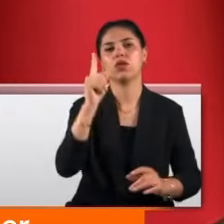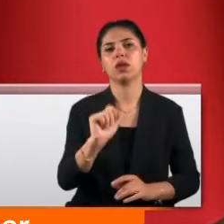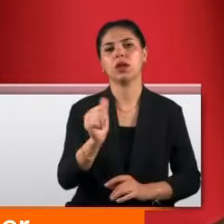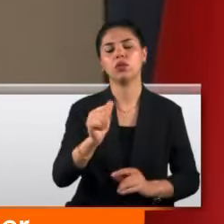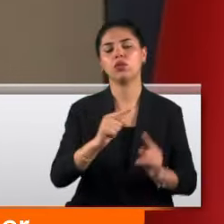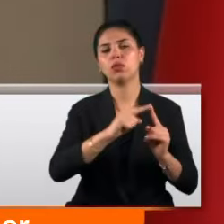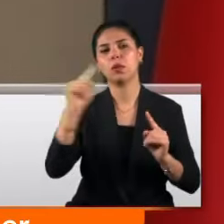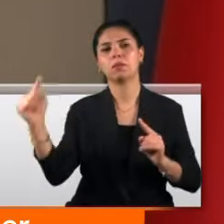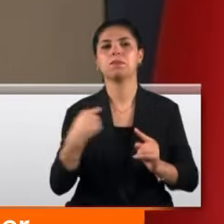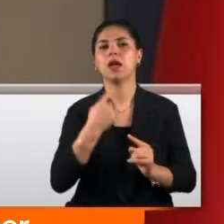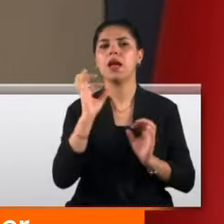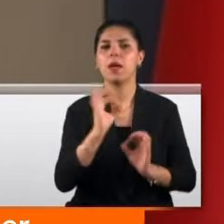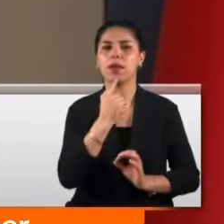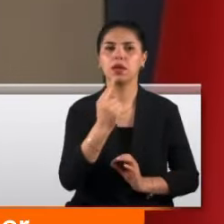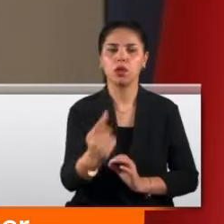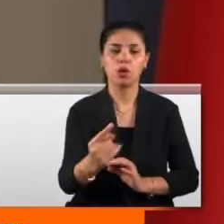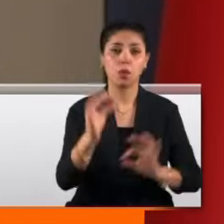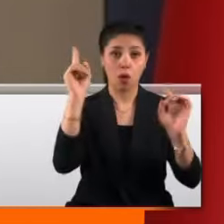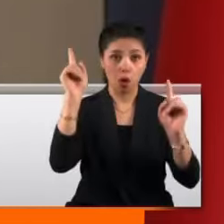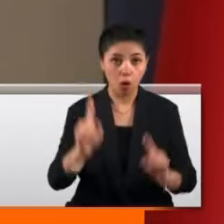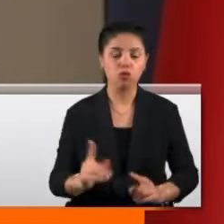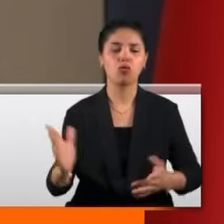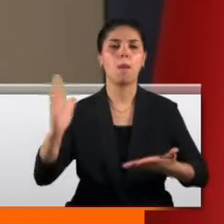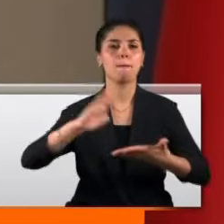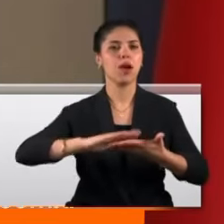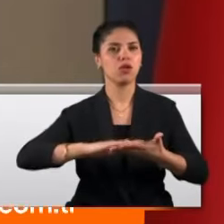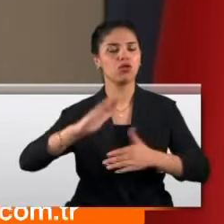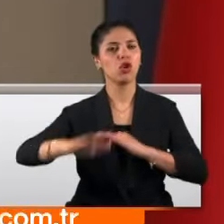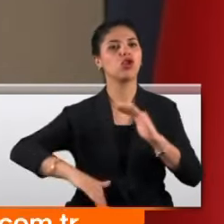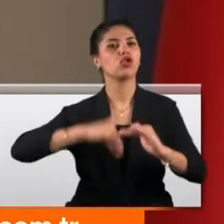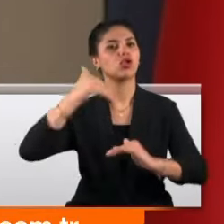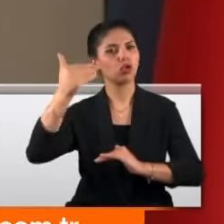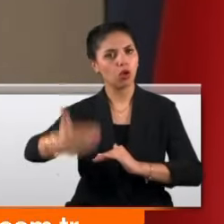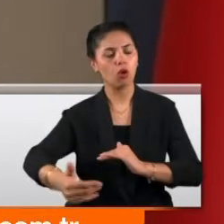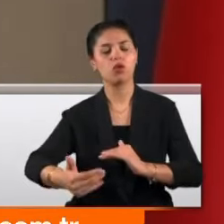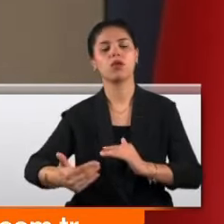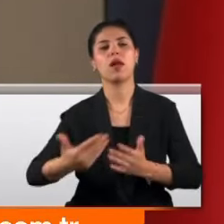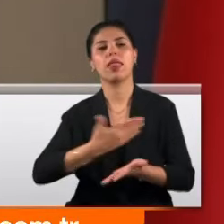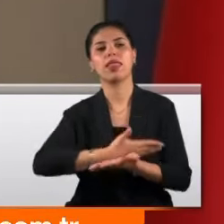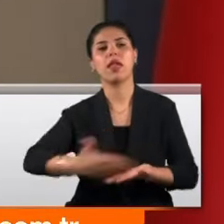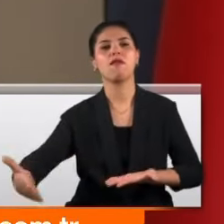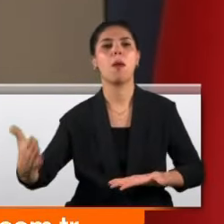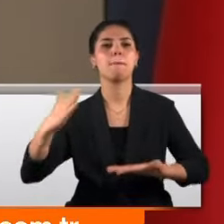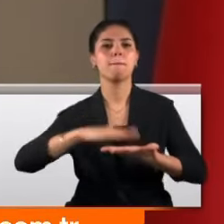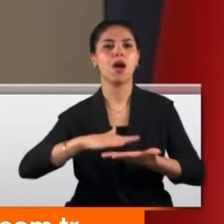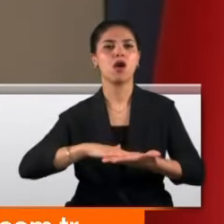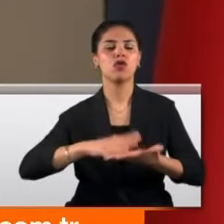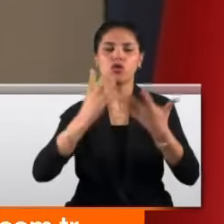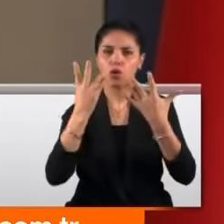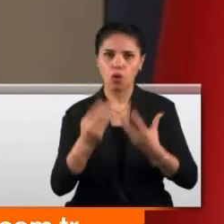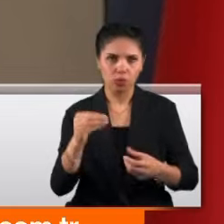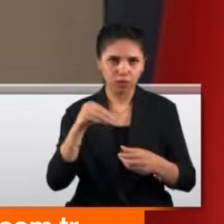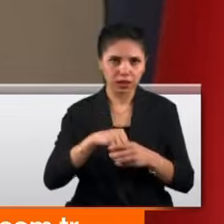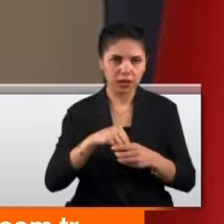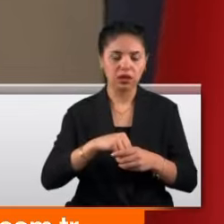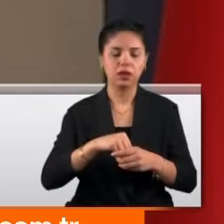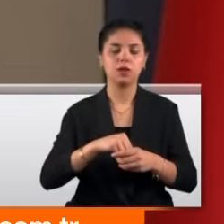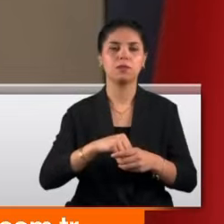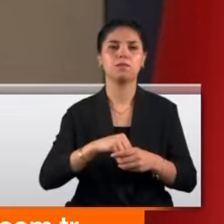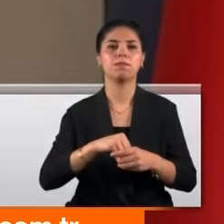ifade ettik. Önce ateşkesi temin, ardından da kalıcı barışa giden yolu açmak için